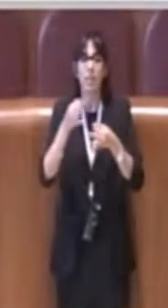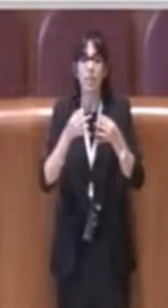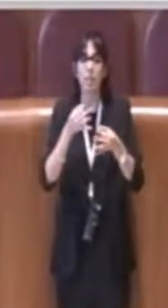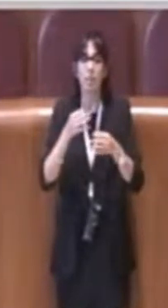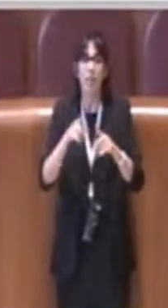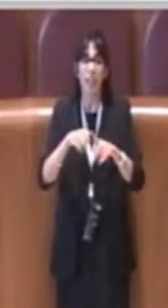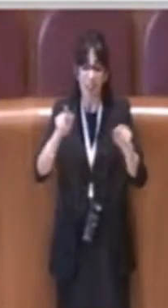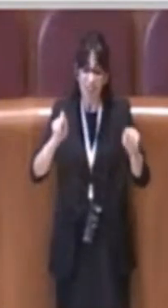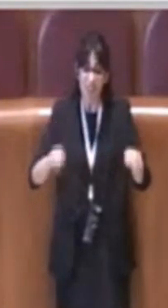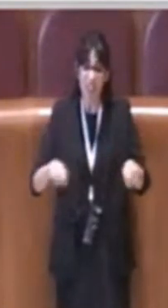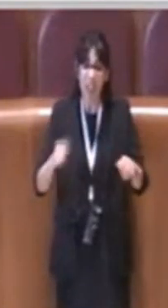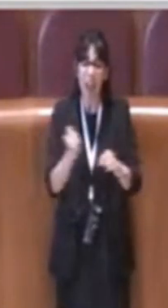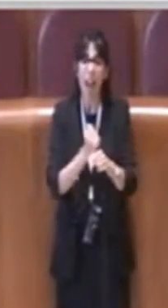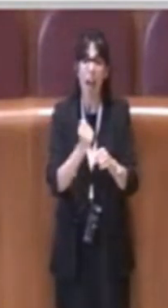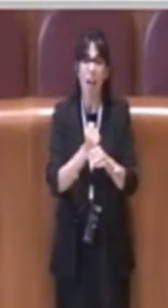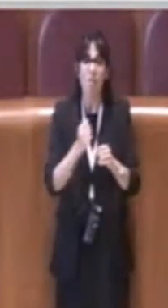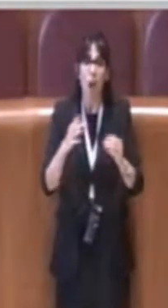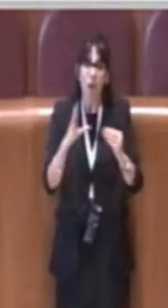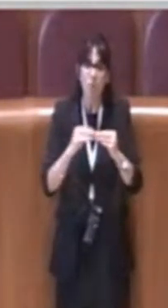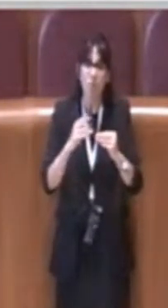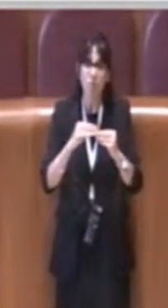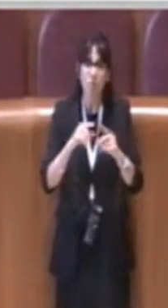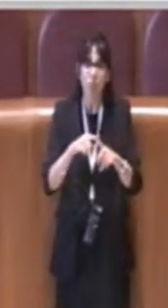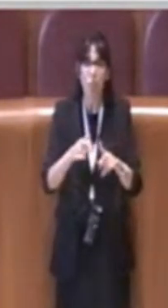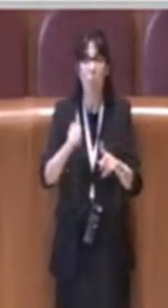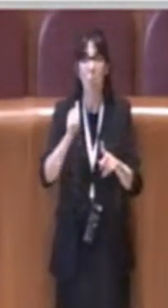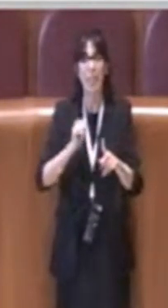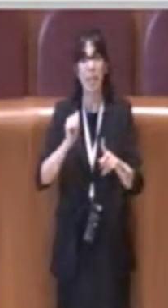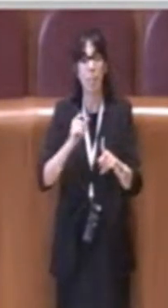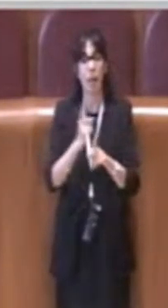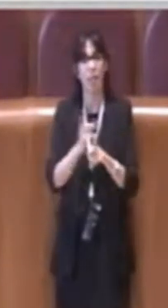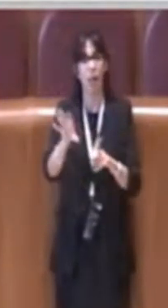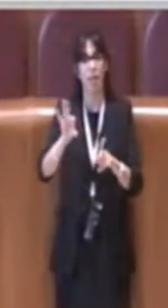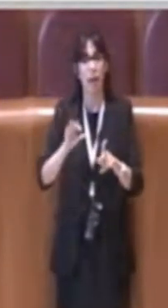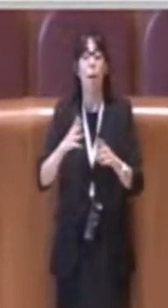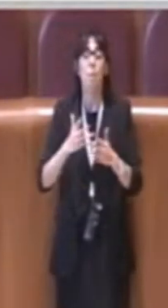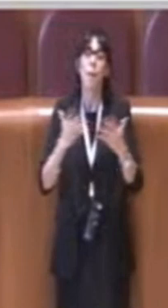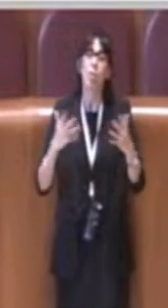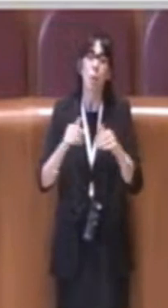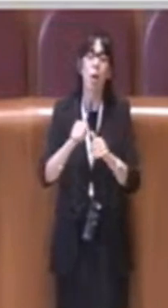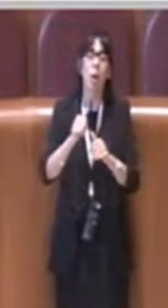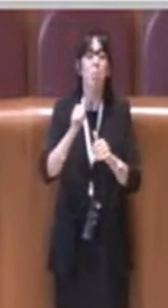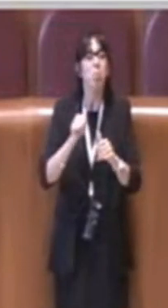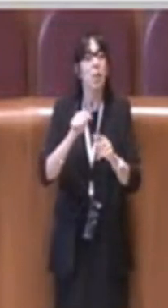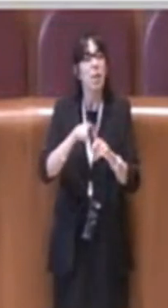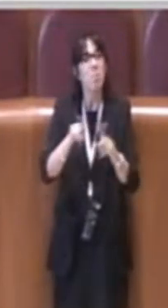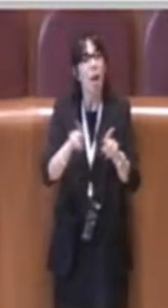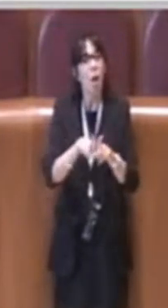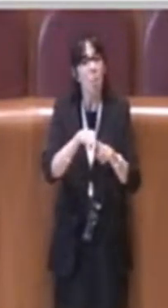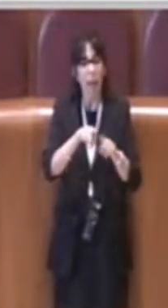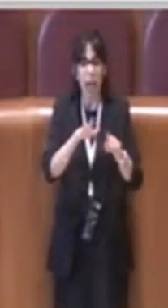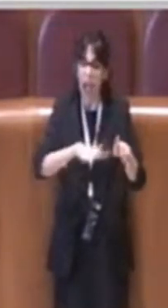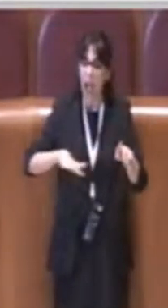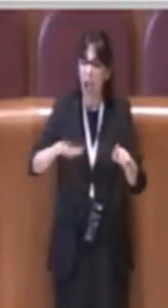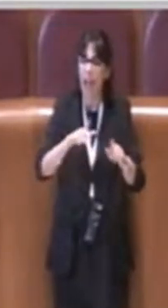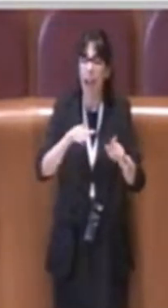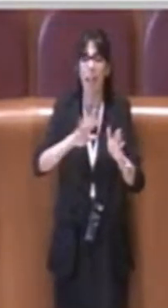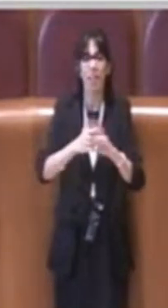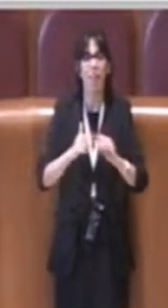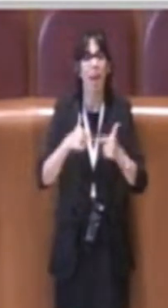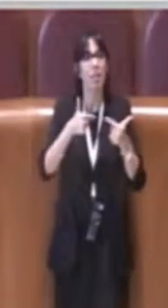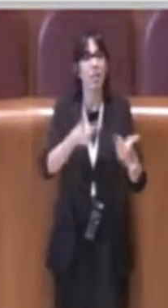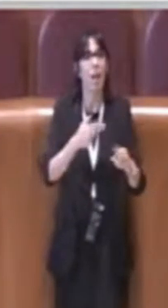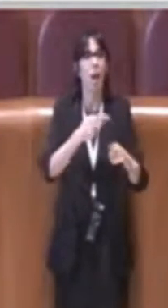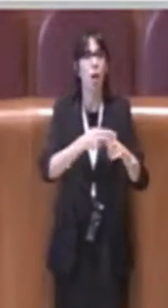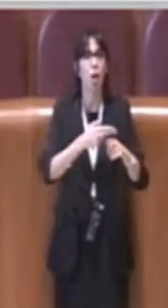dell'inizio dei cantieri, dei lavori dei cantieri, ma soprattutto prima della cessione dell'area in favore di Roma Capitale, perché questa è una delle